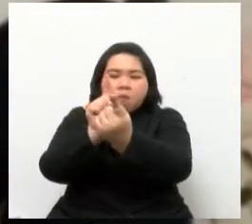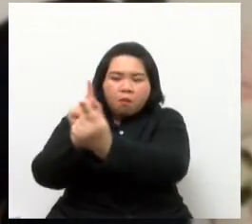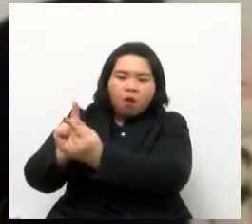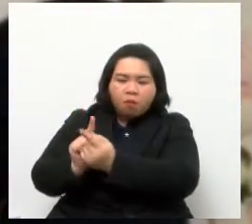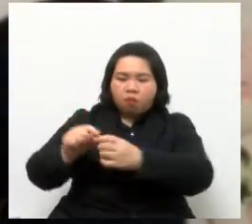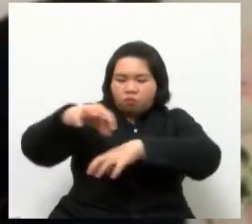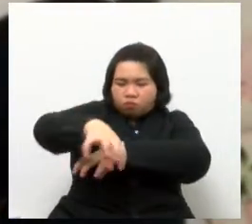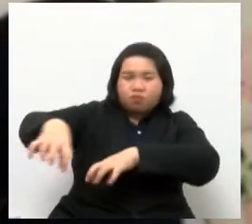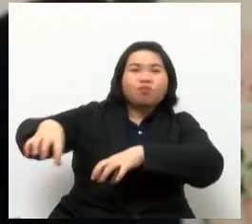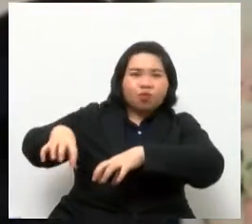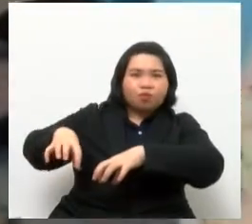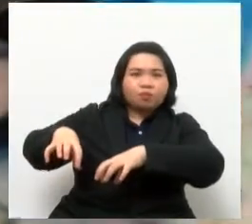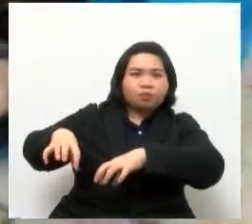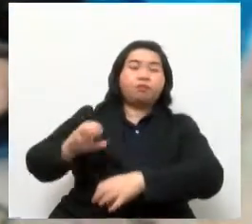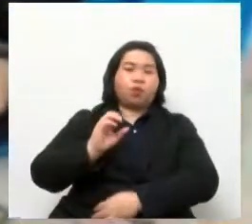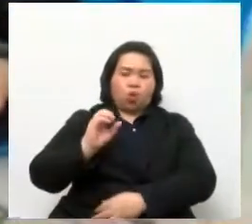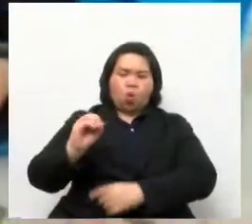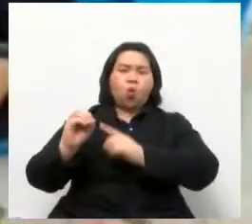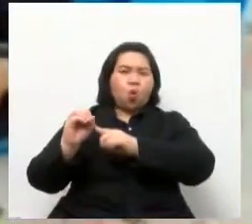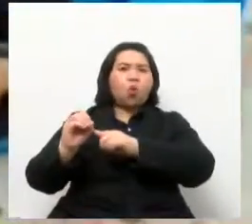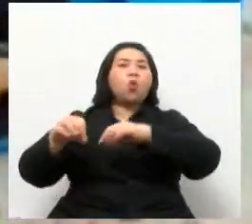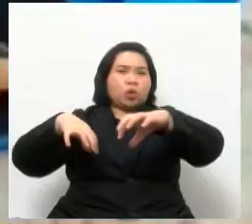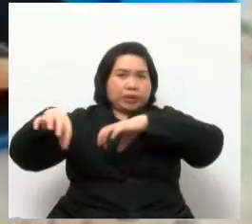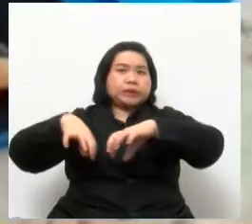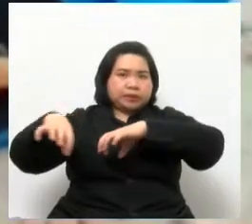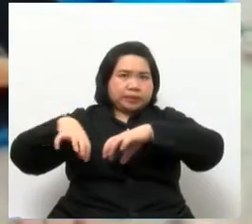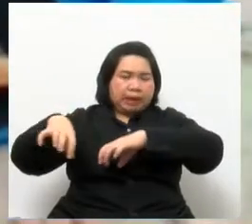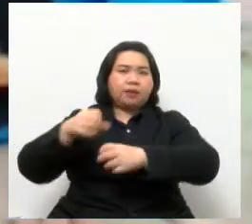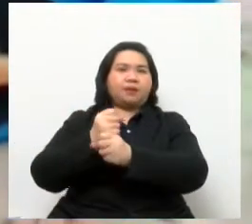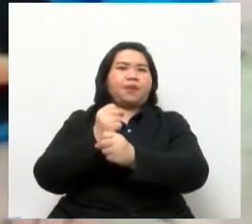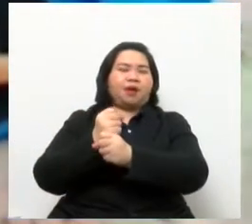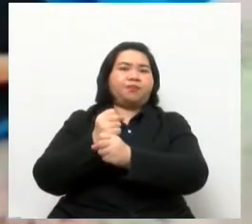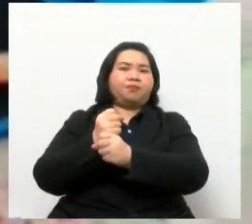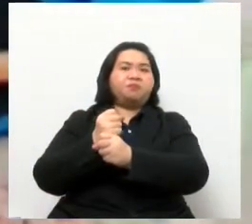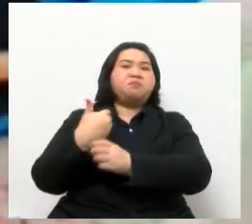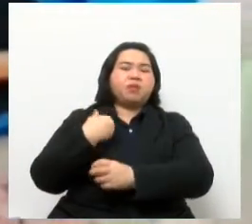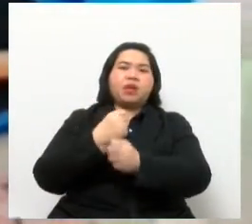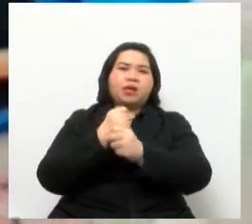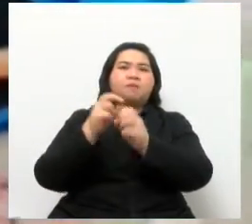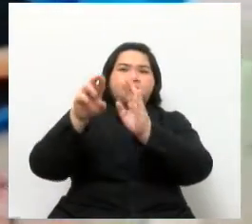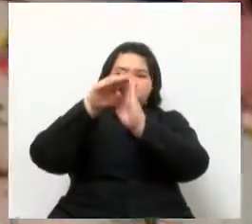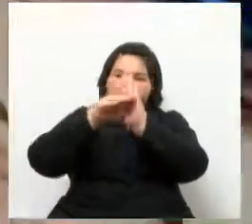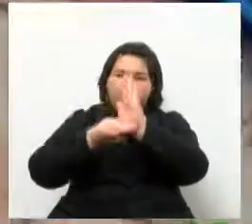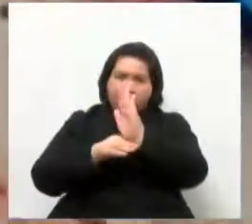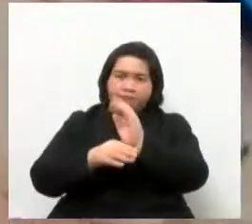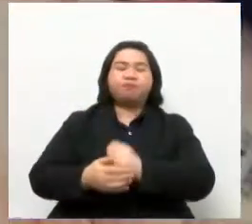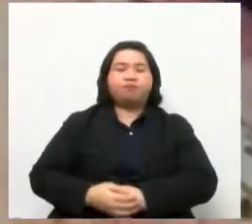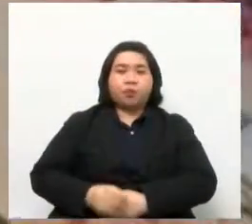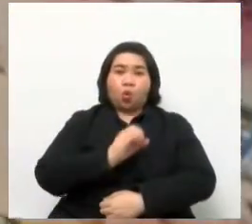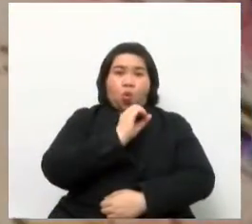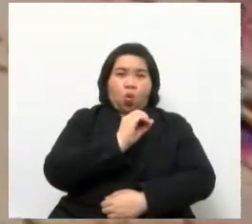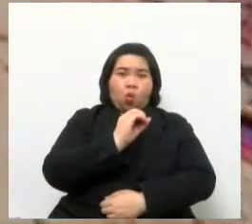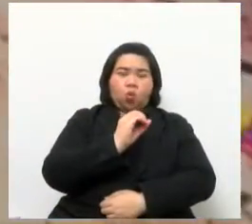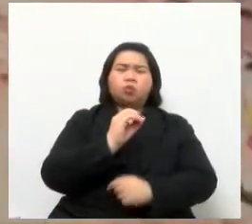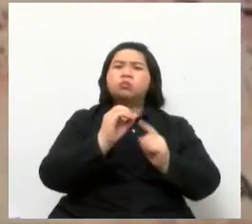เครือข่าย O organization การดำเนินงานอย่างเป็นระบบ O